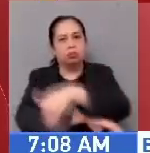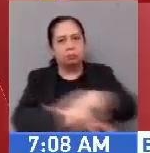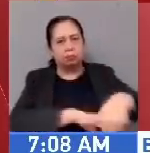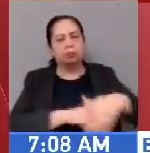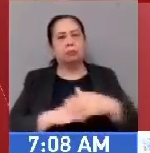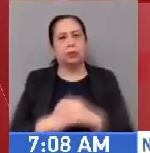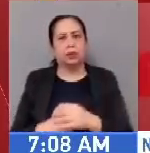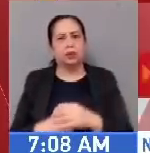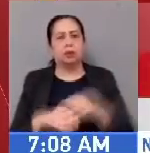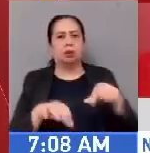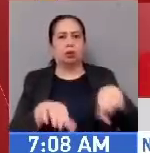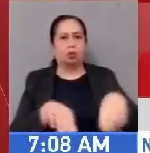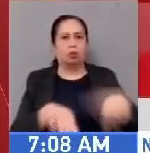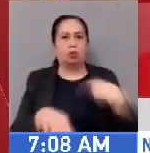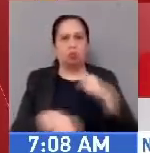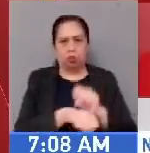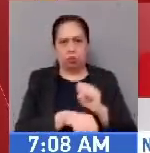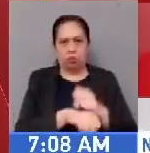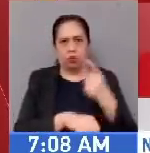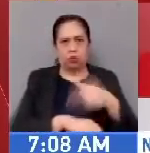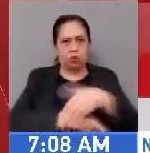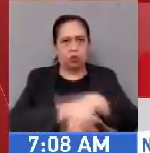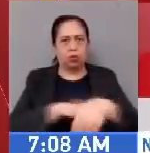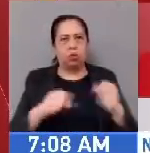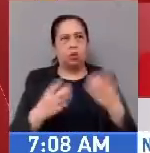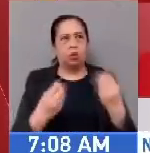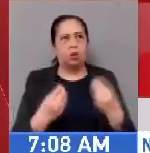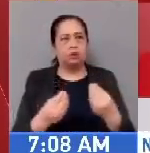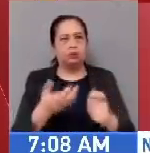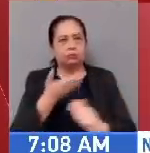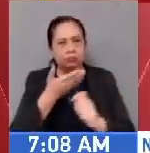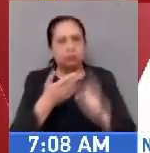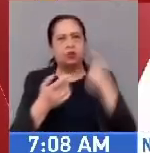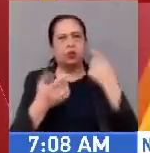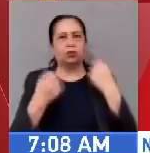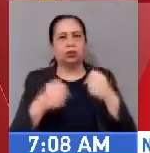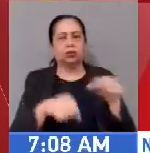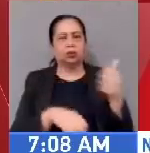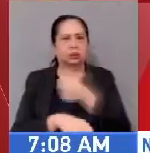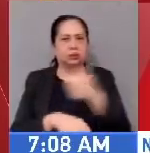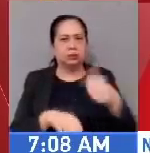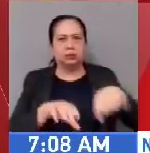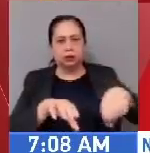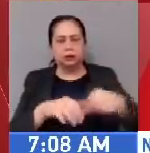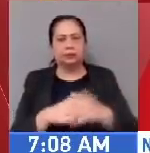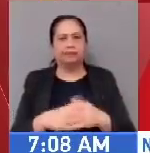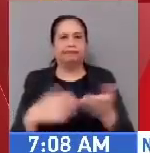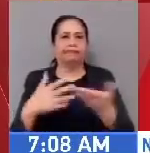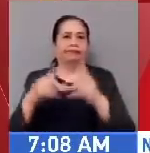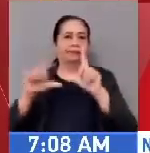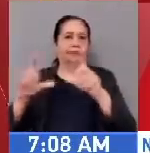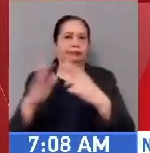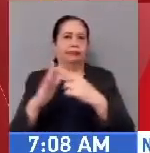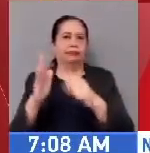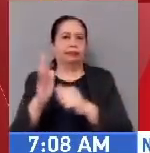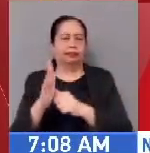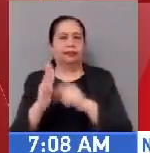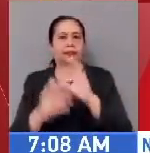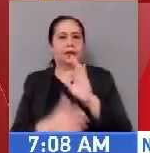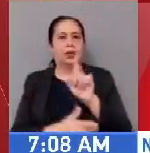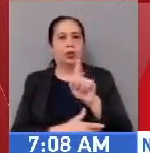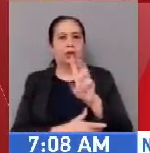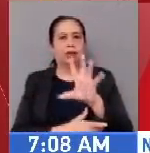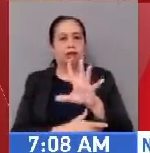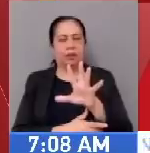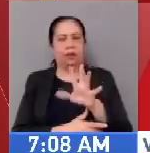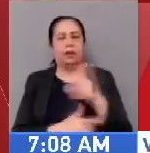po. Pinaganaan lang bumiyay. Maharap sila sa kasong paglabag sa Republic Act 9165 o Comprehensive